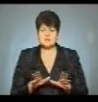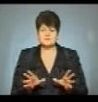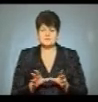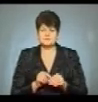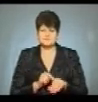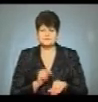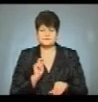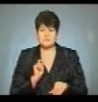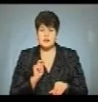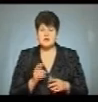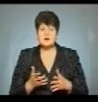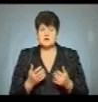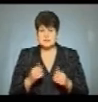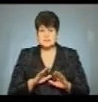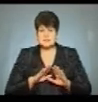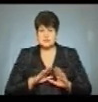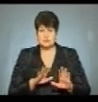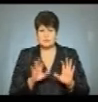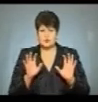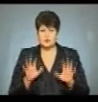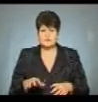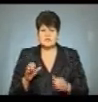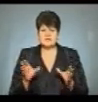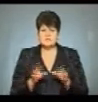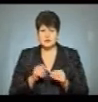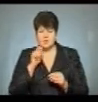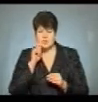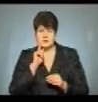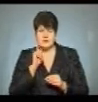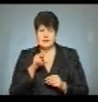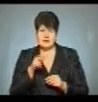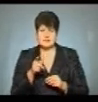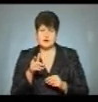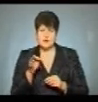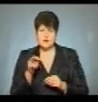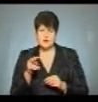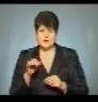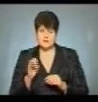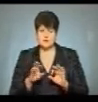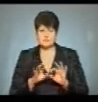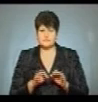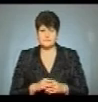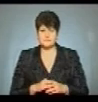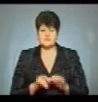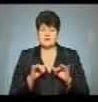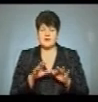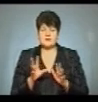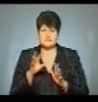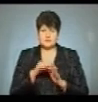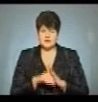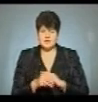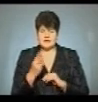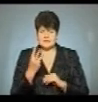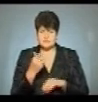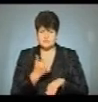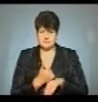«Сопричастя». Заступник голови краєвої управи спілки української молоді Леся Голик розповідає. Акція включає в себе таких три